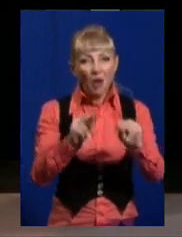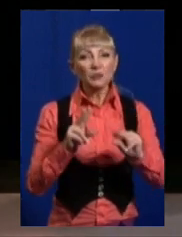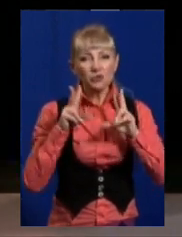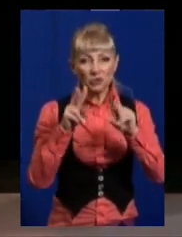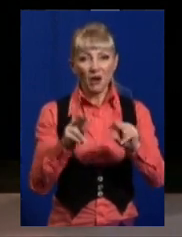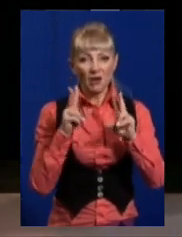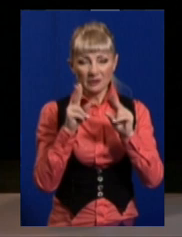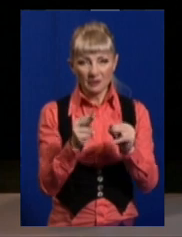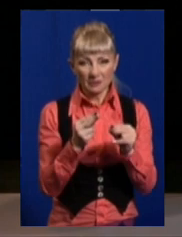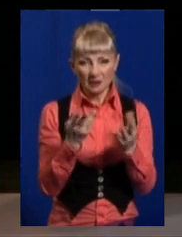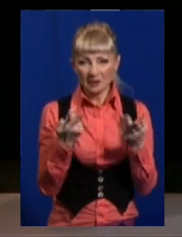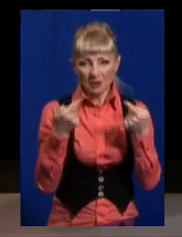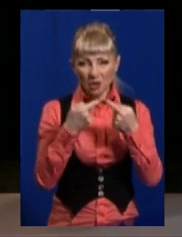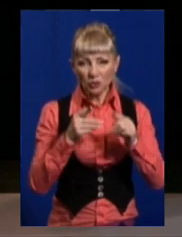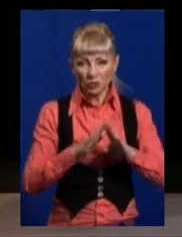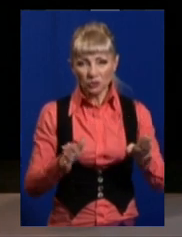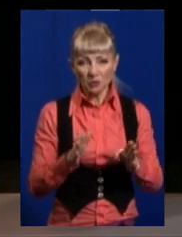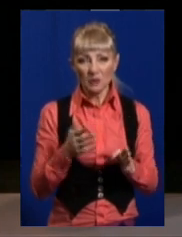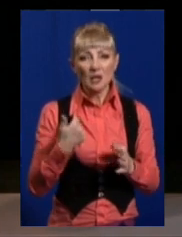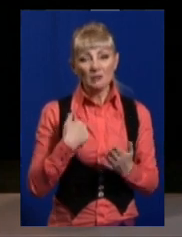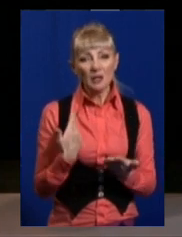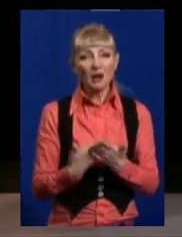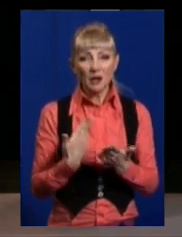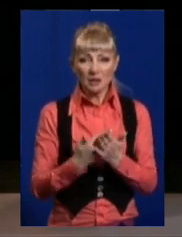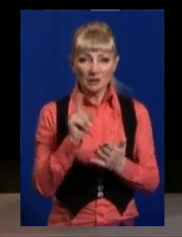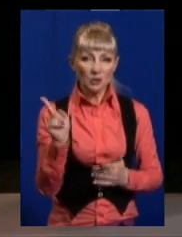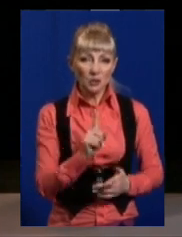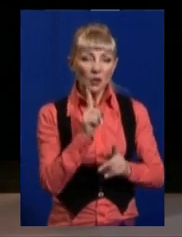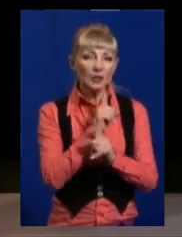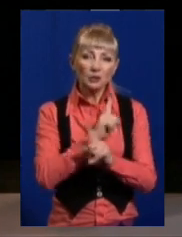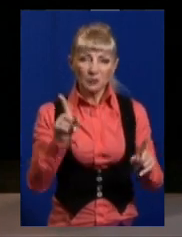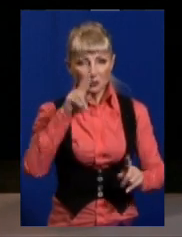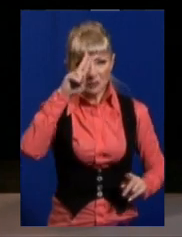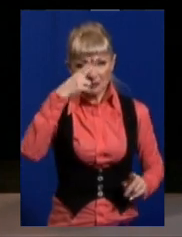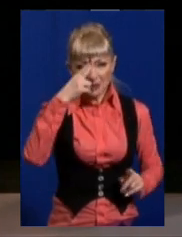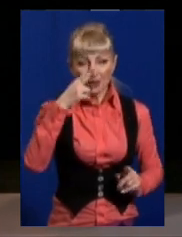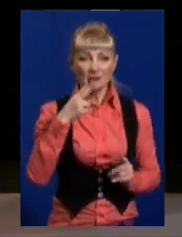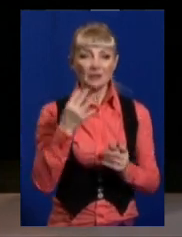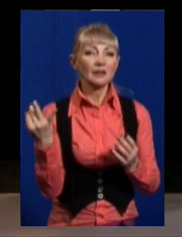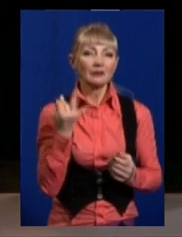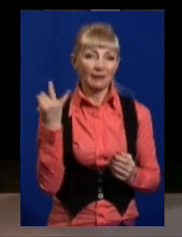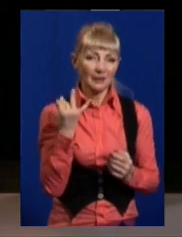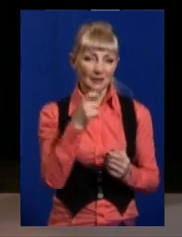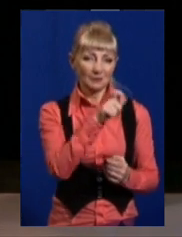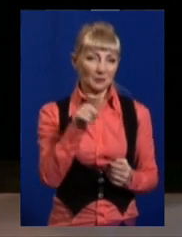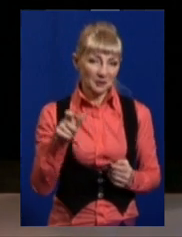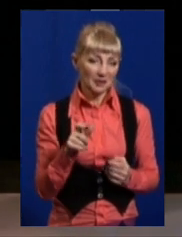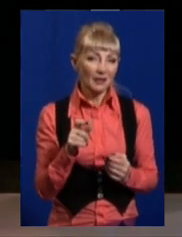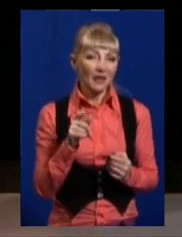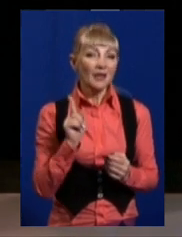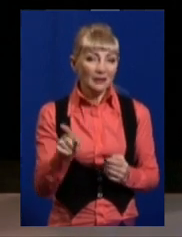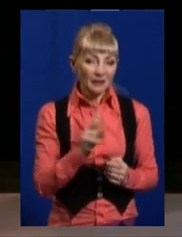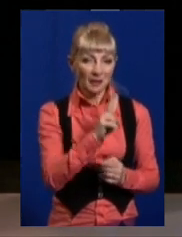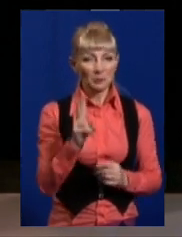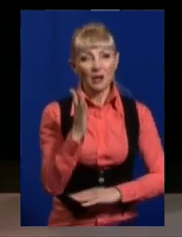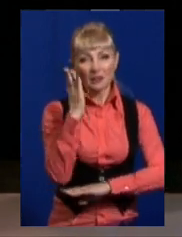мені дуже здається, що не буде зрадою інтересів виборців як таких, які голосували,